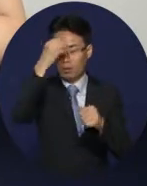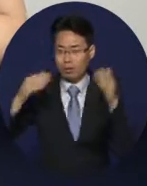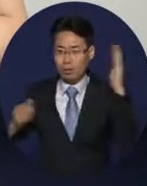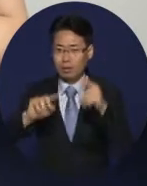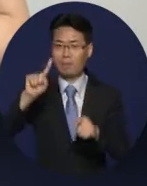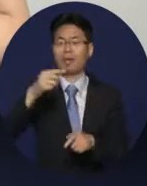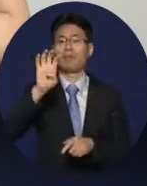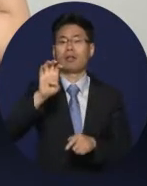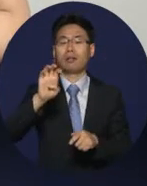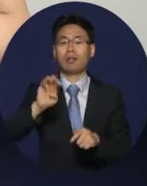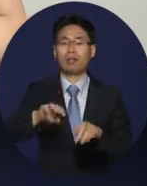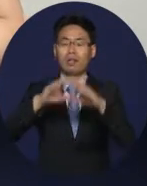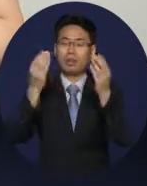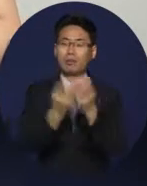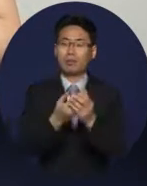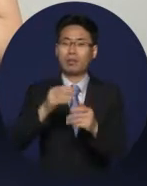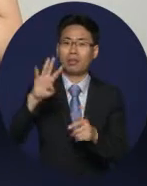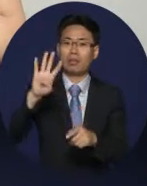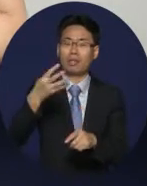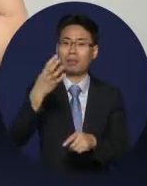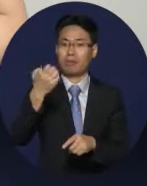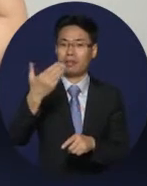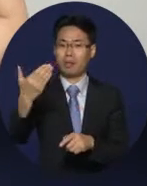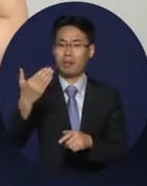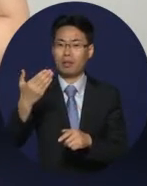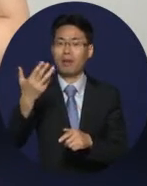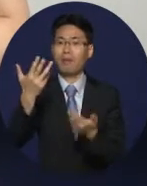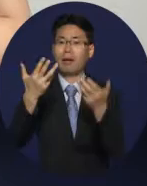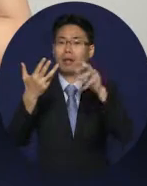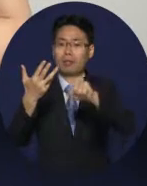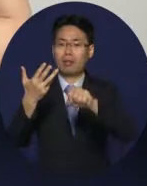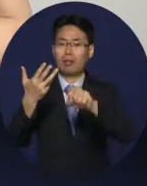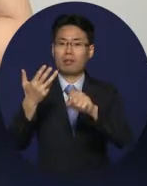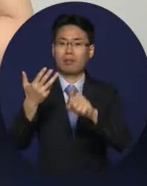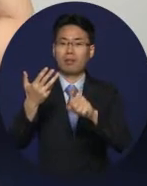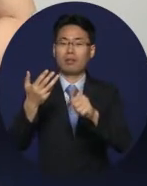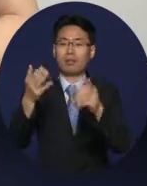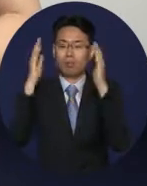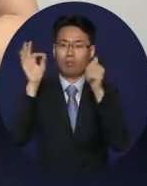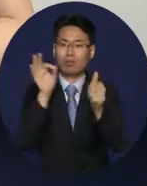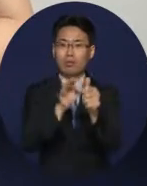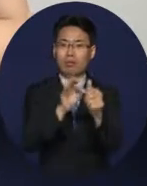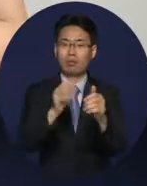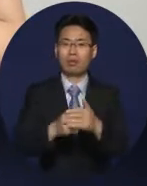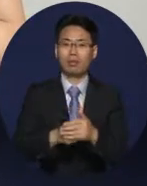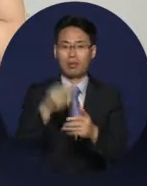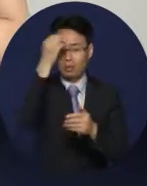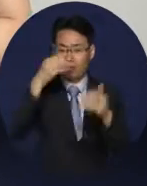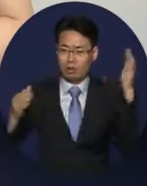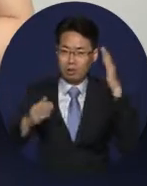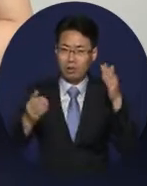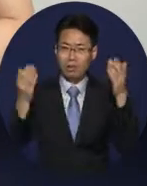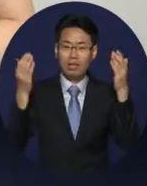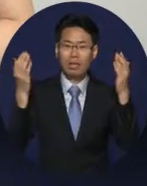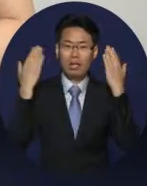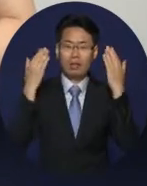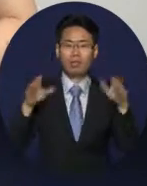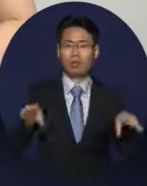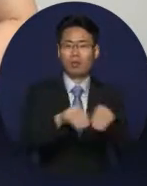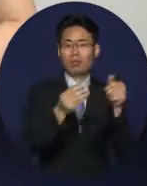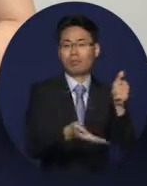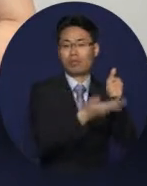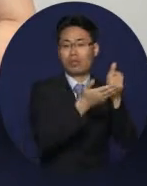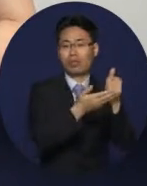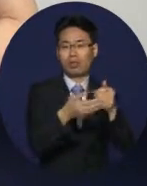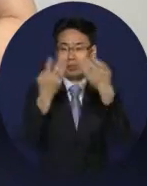고등학생 140명으로 499명에게 8억 원의 장학금이 지급됩니다. 고등학생의 경우 학교별 일괄 추천을